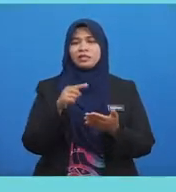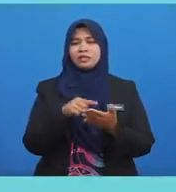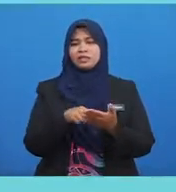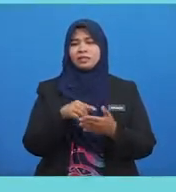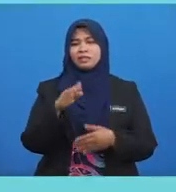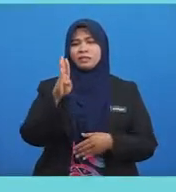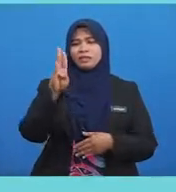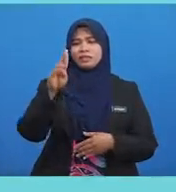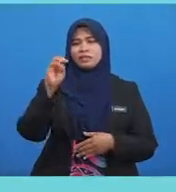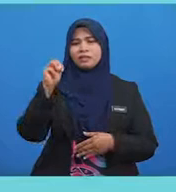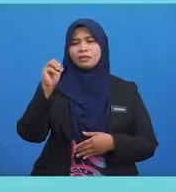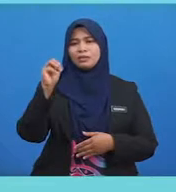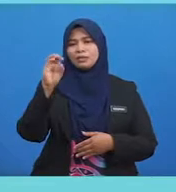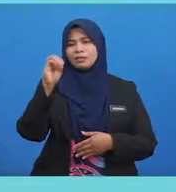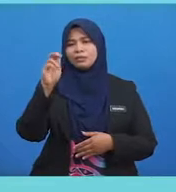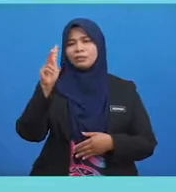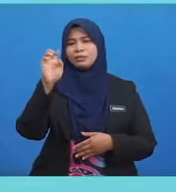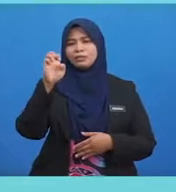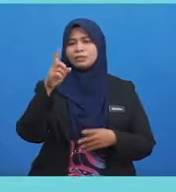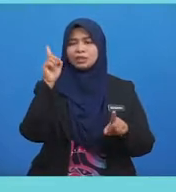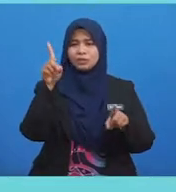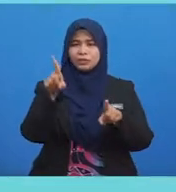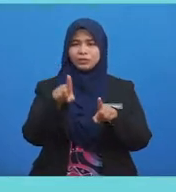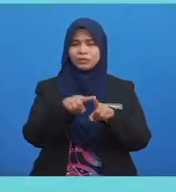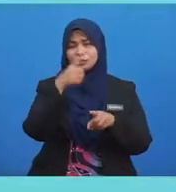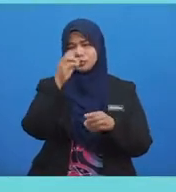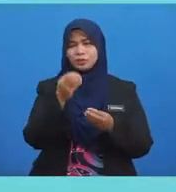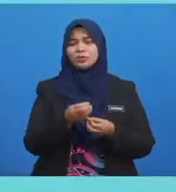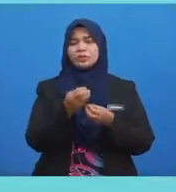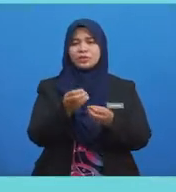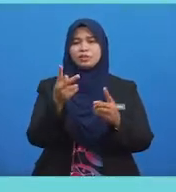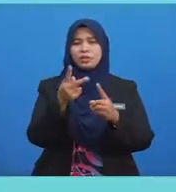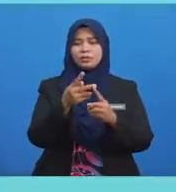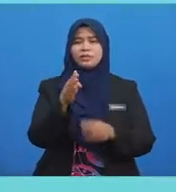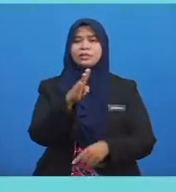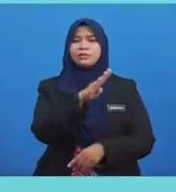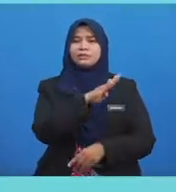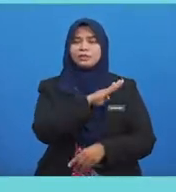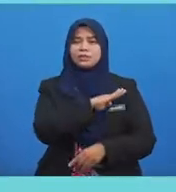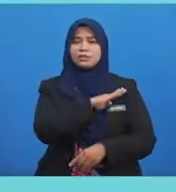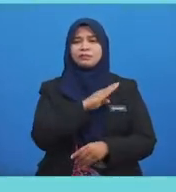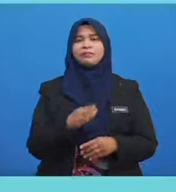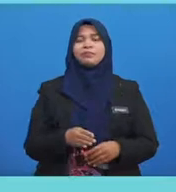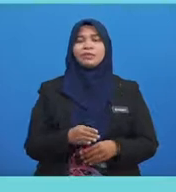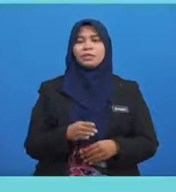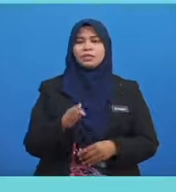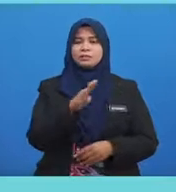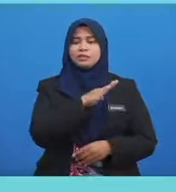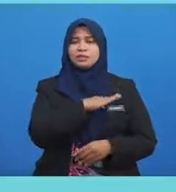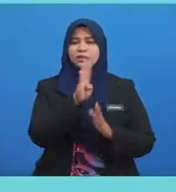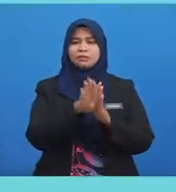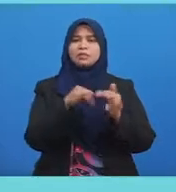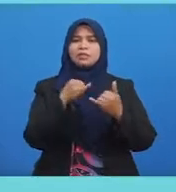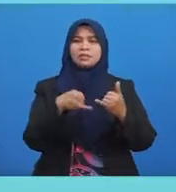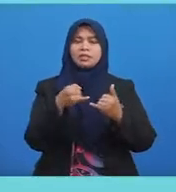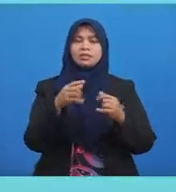Vinebrook bersetuju menyerahkan Sarawak kepada British. Di sebalik penyerahan Sarawak ini, pihak